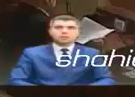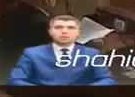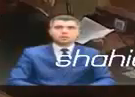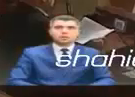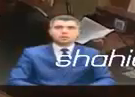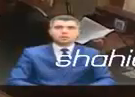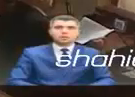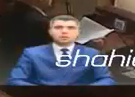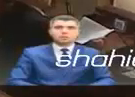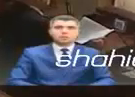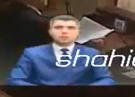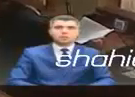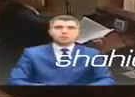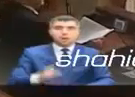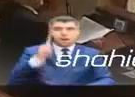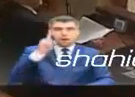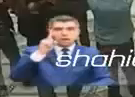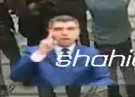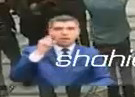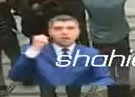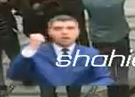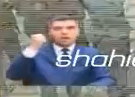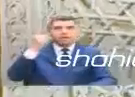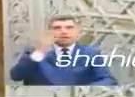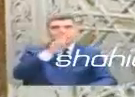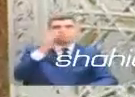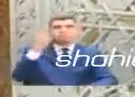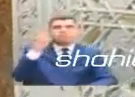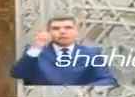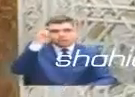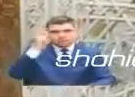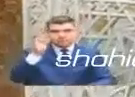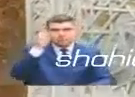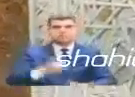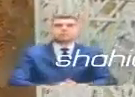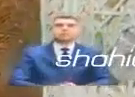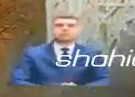انه نحيا ع الله الوطن